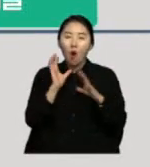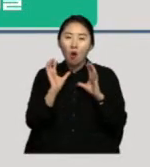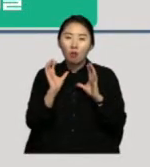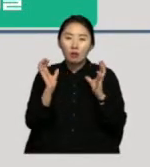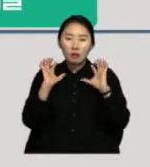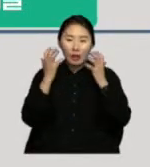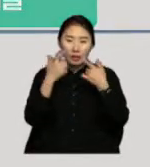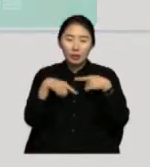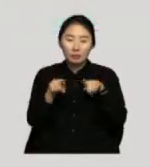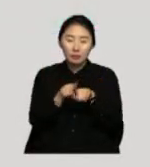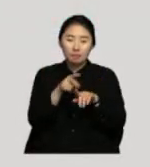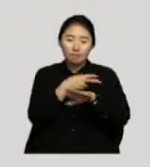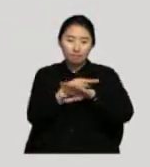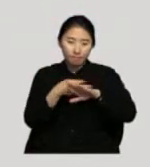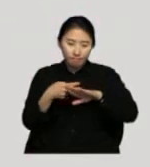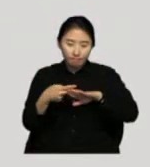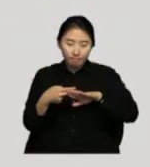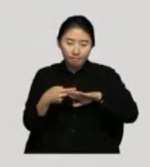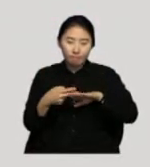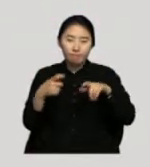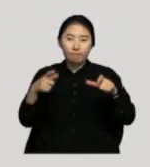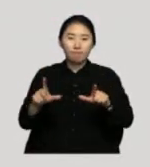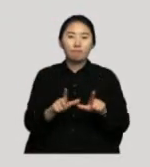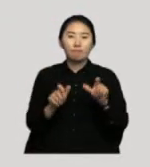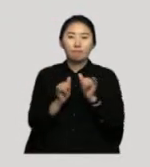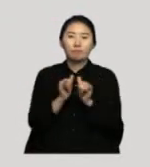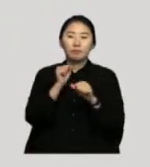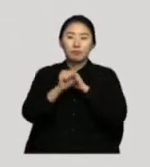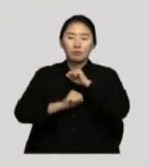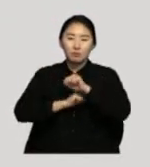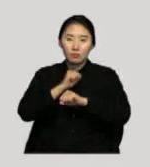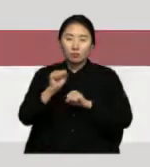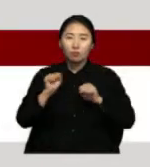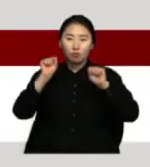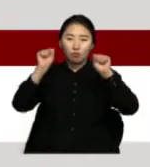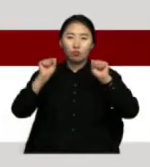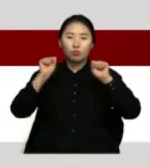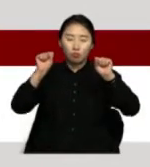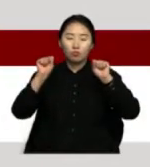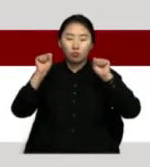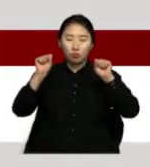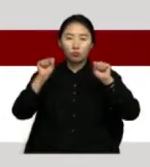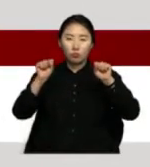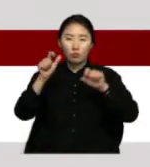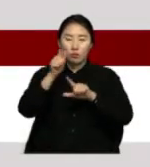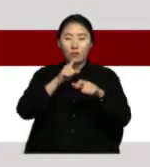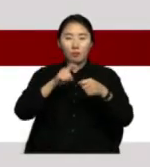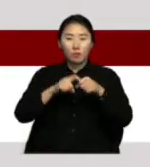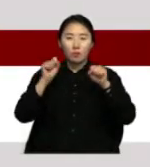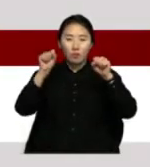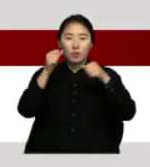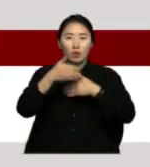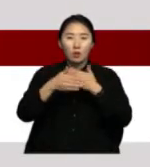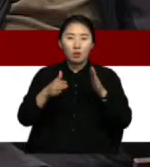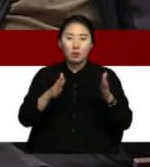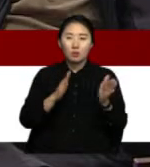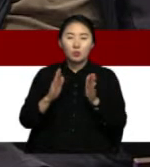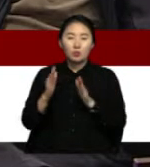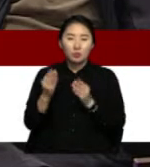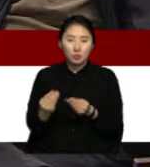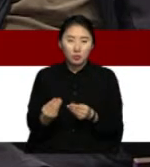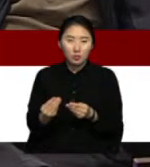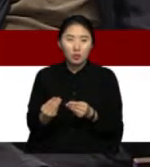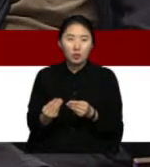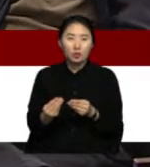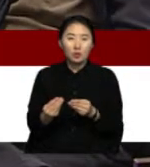아이들이 사용할 수 있는 수영장과 지역 주민들이 자유롭게 운동을 즐길 수 있는 다목적 체육실이 마련됩니다.